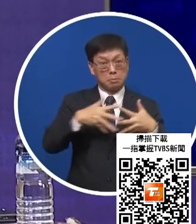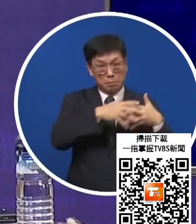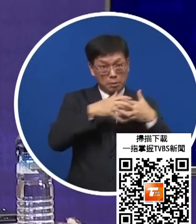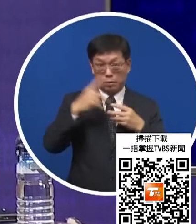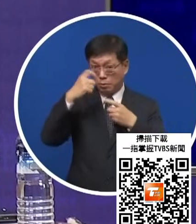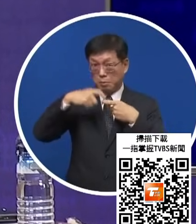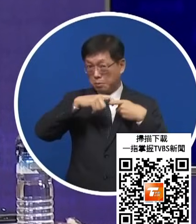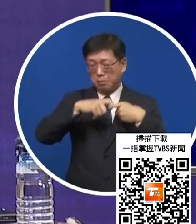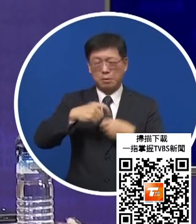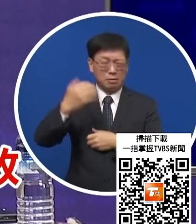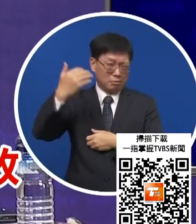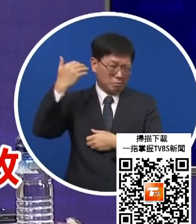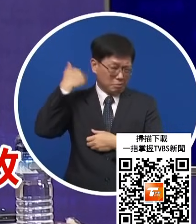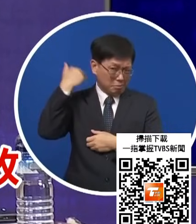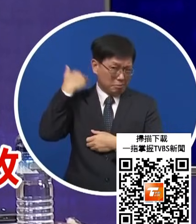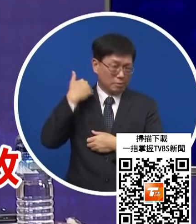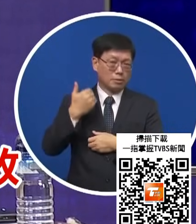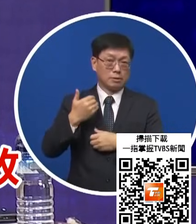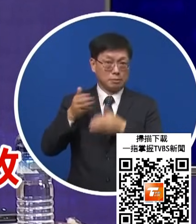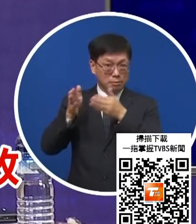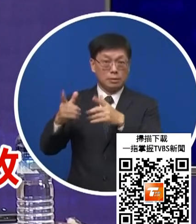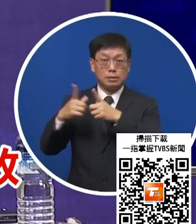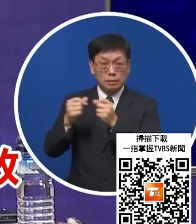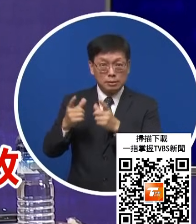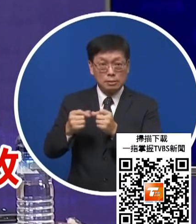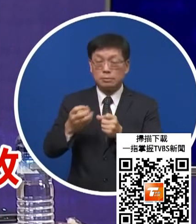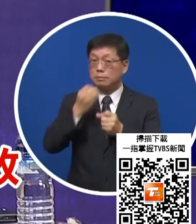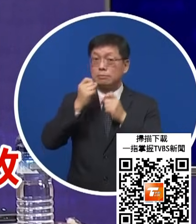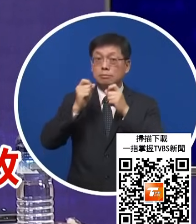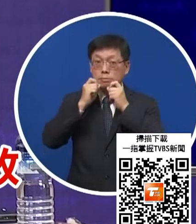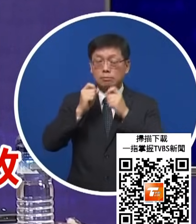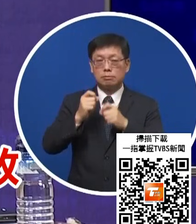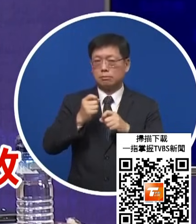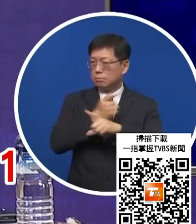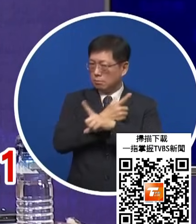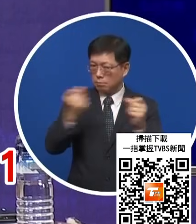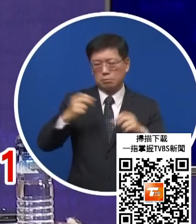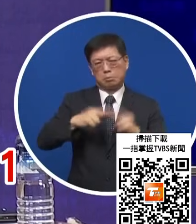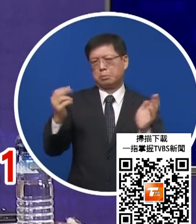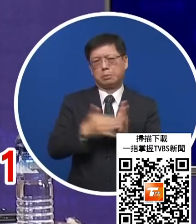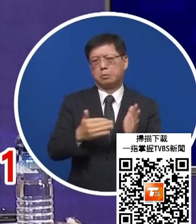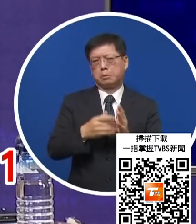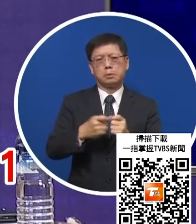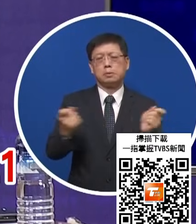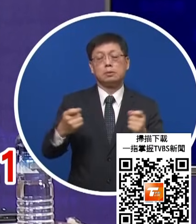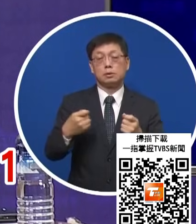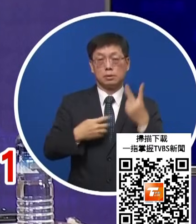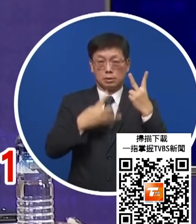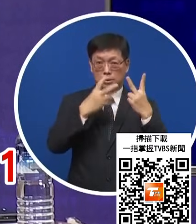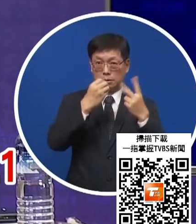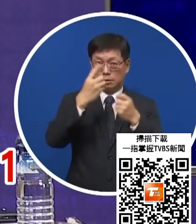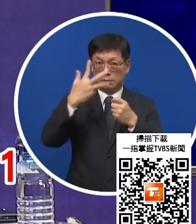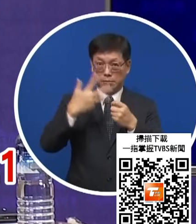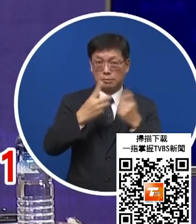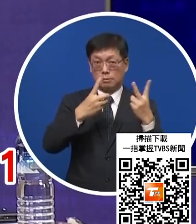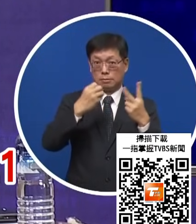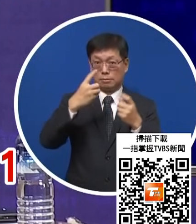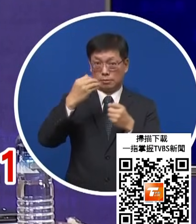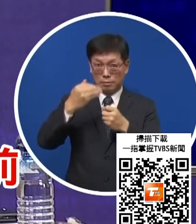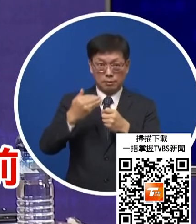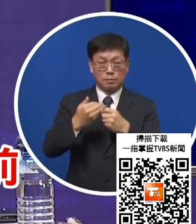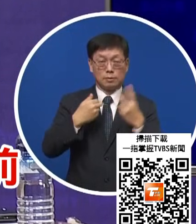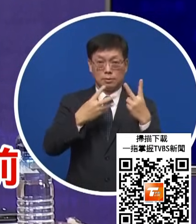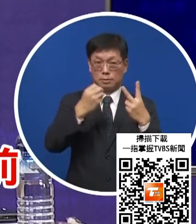欧盟早就针对日本相关的食品采取开放，在过去从